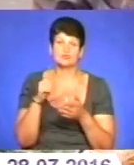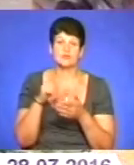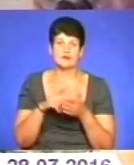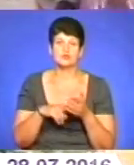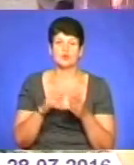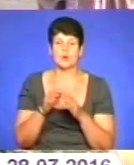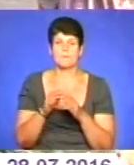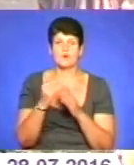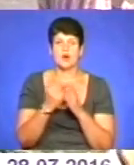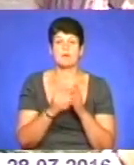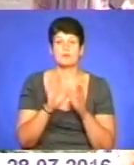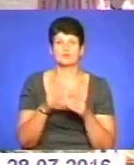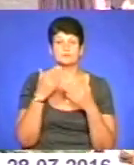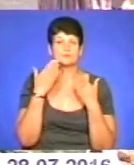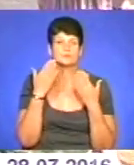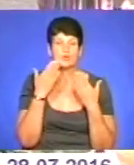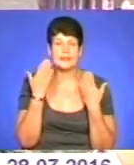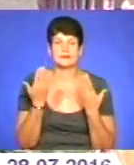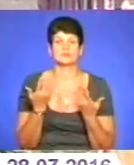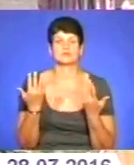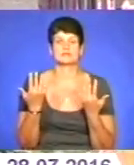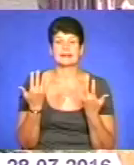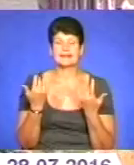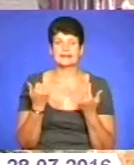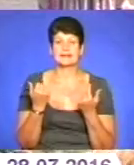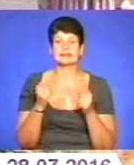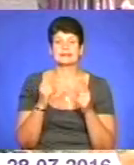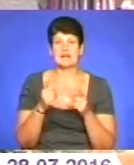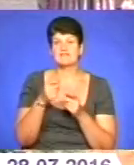буде розвантажена, оскільки навіть